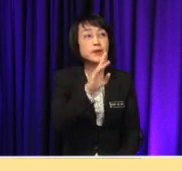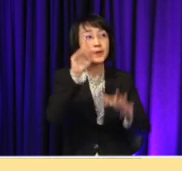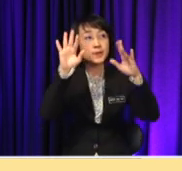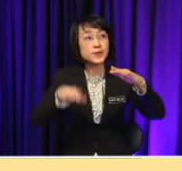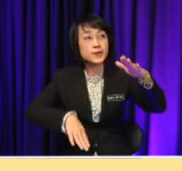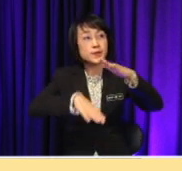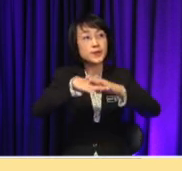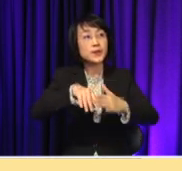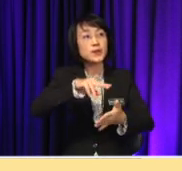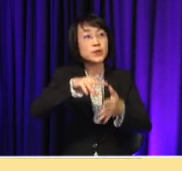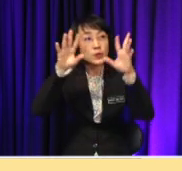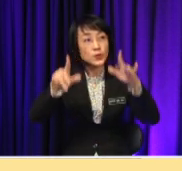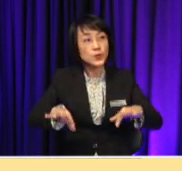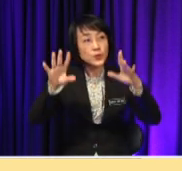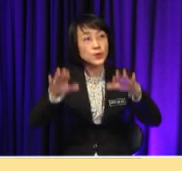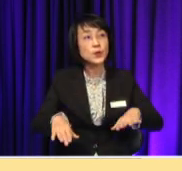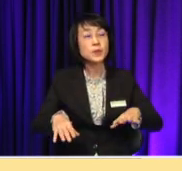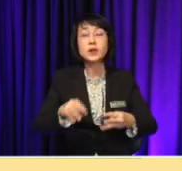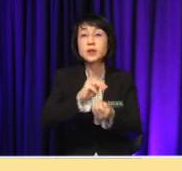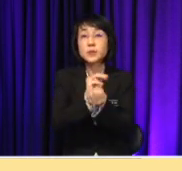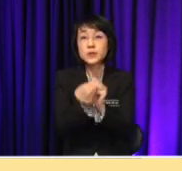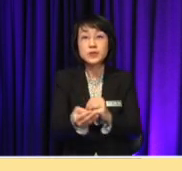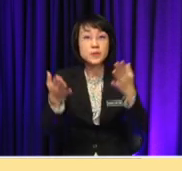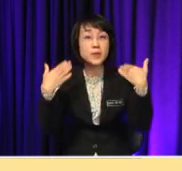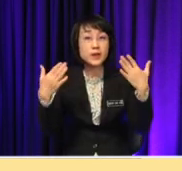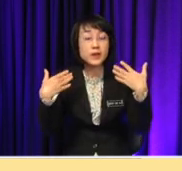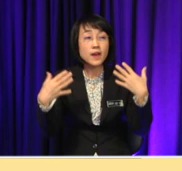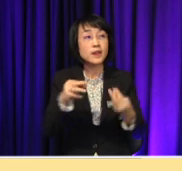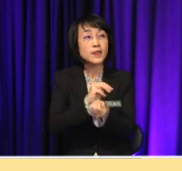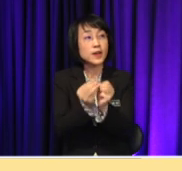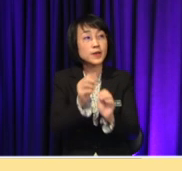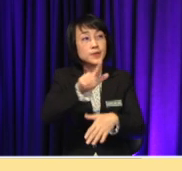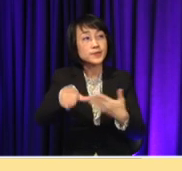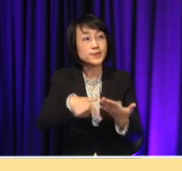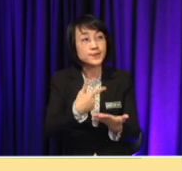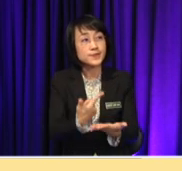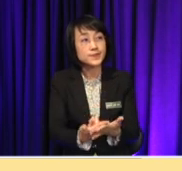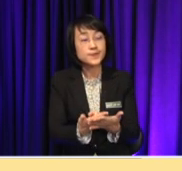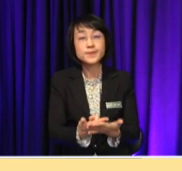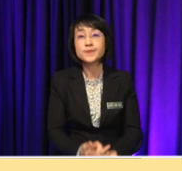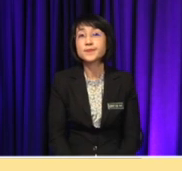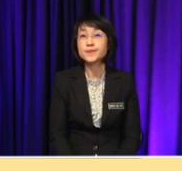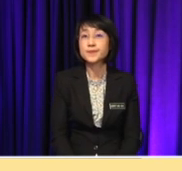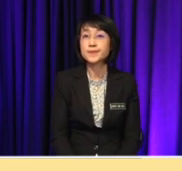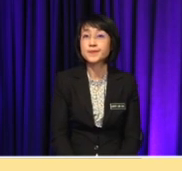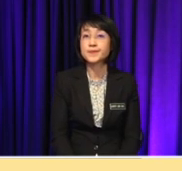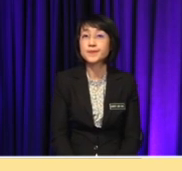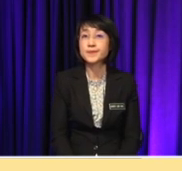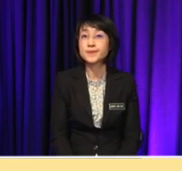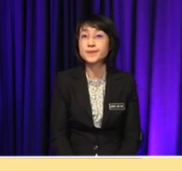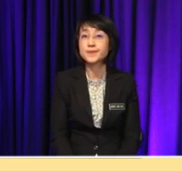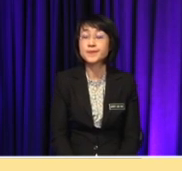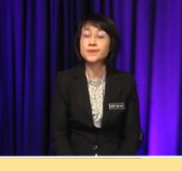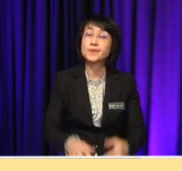panas dan musim lurus Oke jumlah hujan tahunya sekitar 1000 milimeter terlepas oke itu adalah